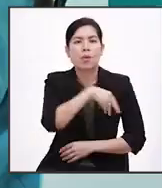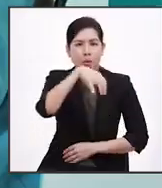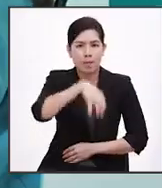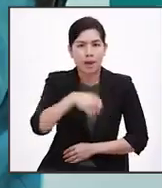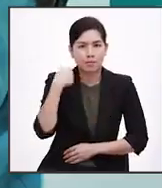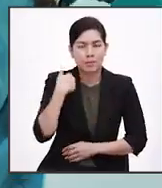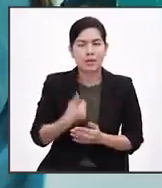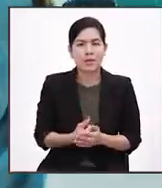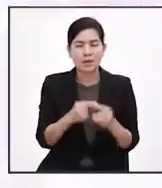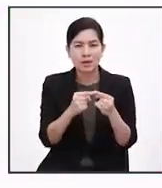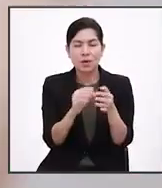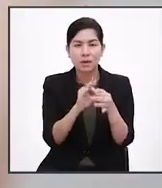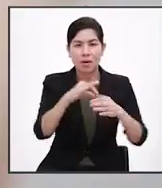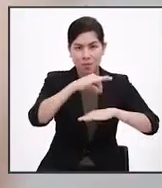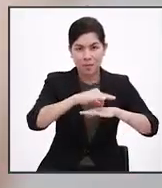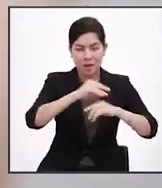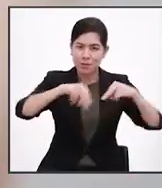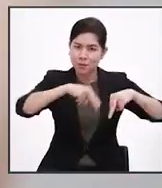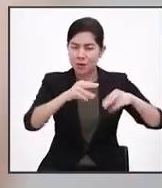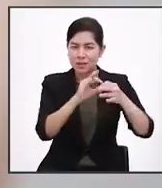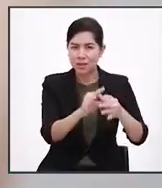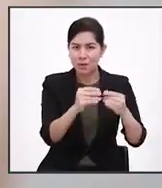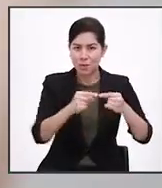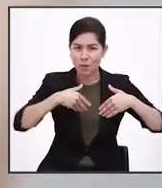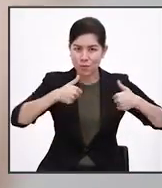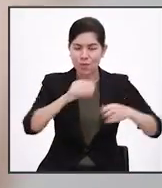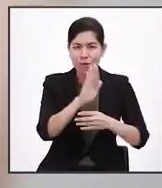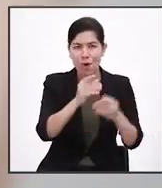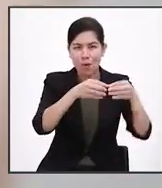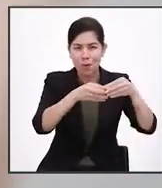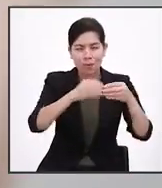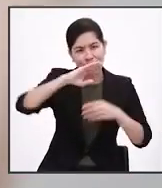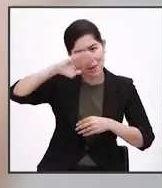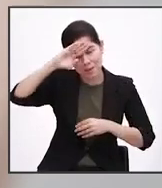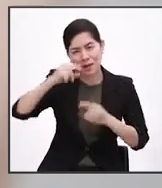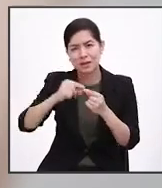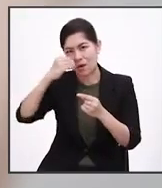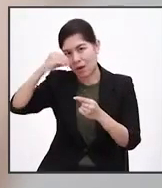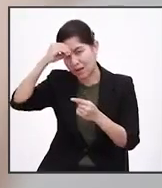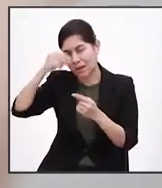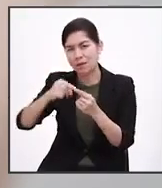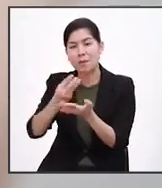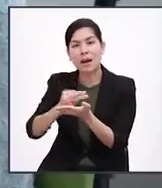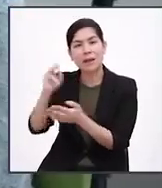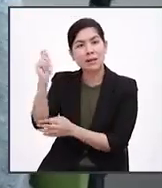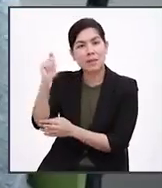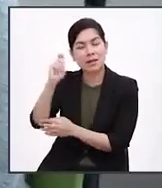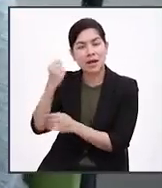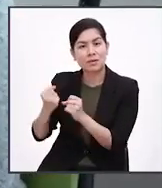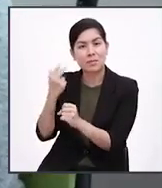งผู้สำรวจความสุขคนไข้ค่ะตอนนี้ก็เรียนอยู่ที่คณะวารสารศาสตร์แล้วก็สื่อสารมวลชนมหาวิทยาลัยธรรมศาสตร์ชั้นปีที่3ค่ะ